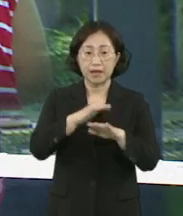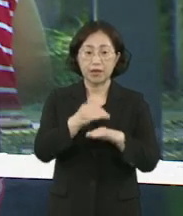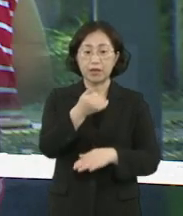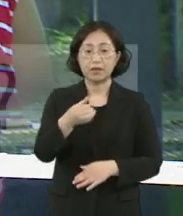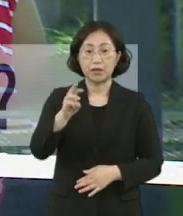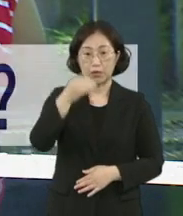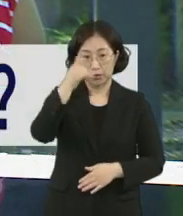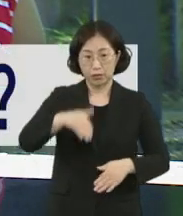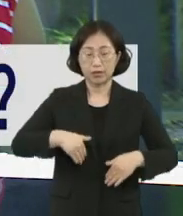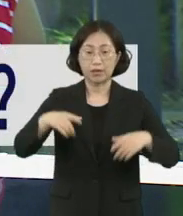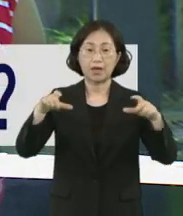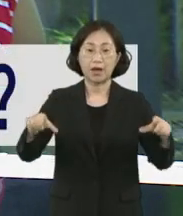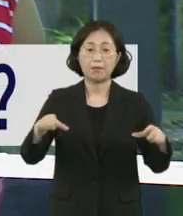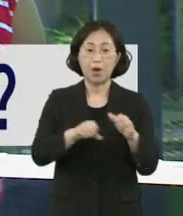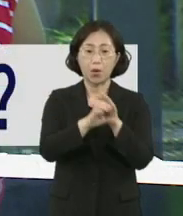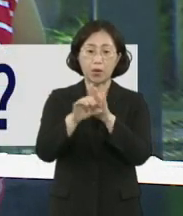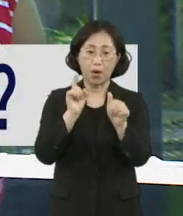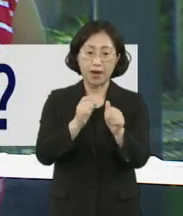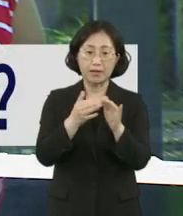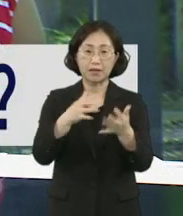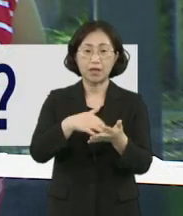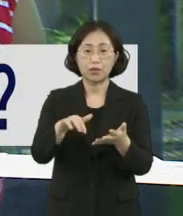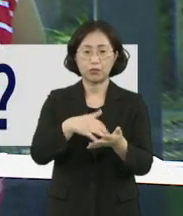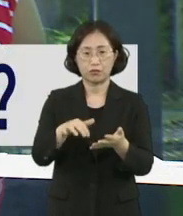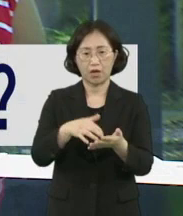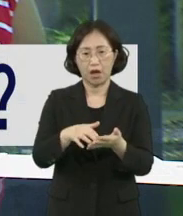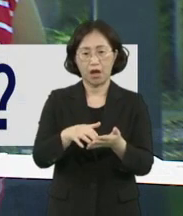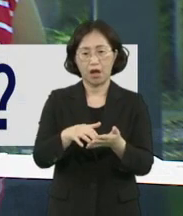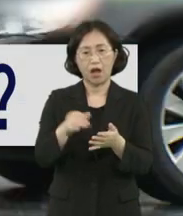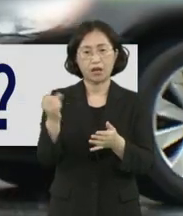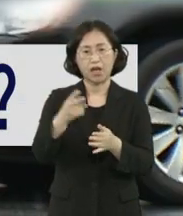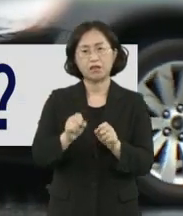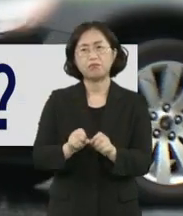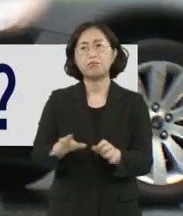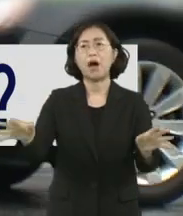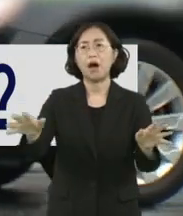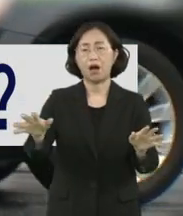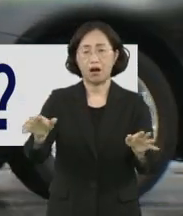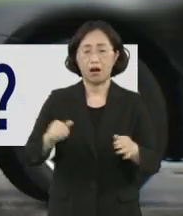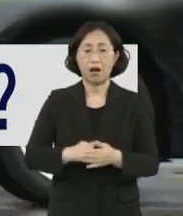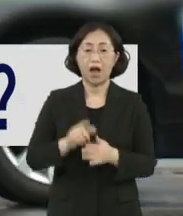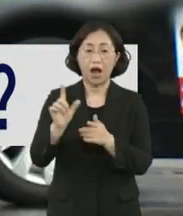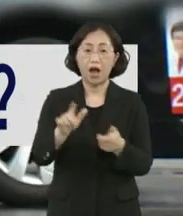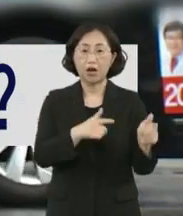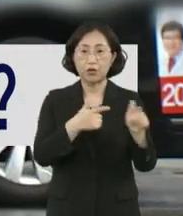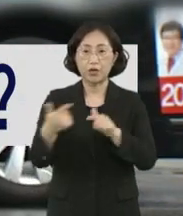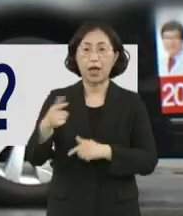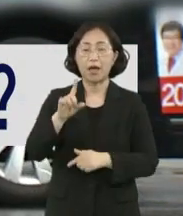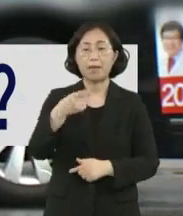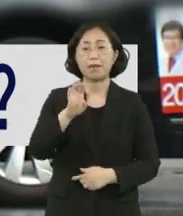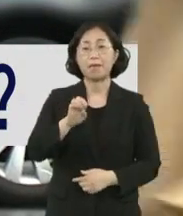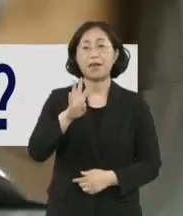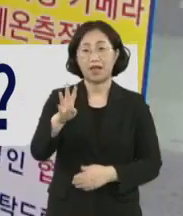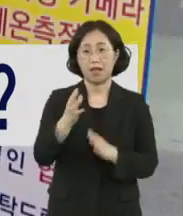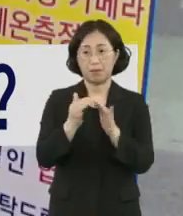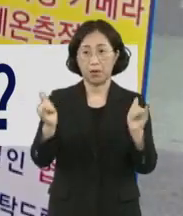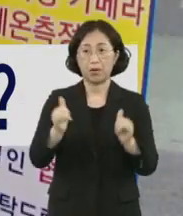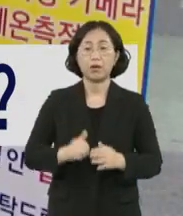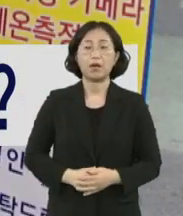대전과 세종, 충남의 코로나19 확진자 수가 재확산 조짐을 보이면서 하루 사이 144명을